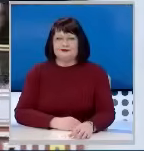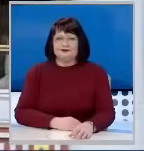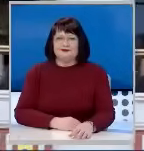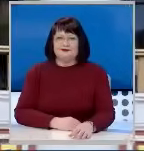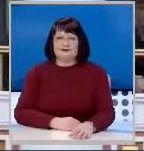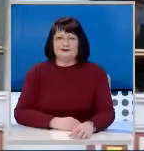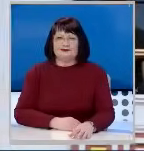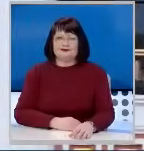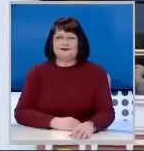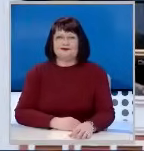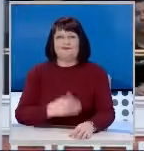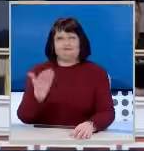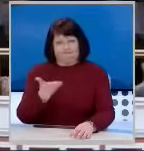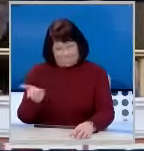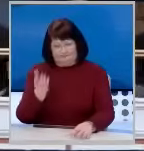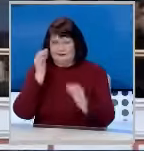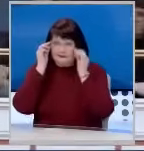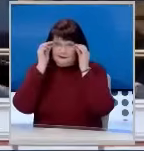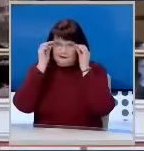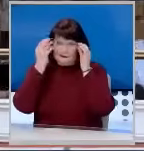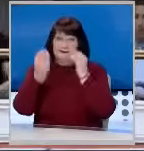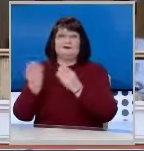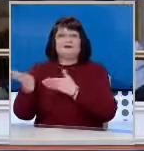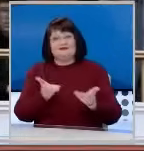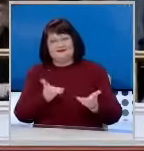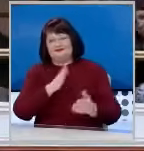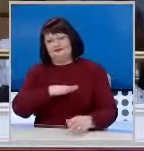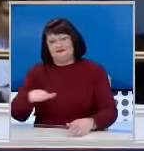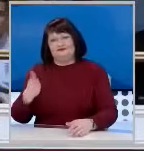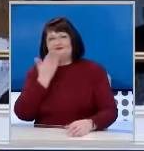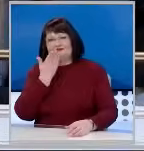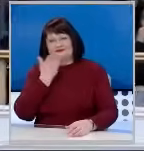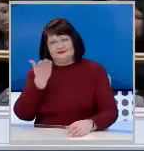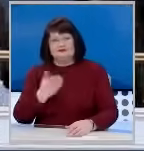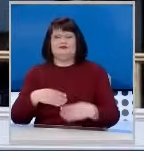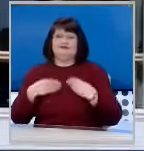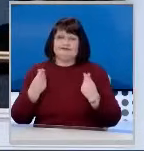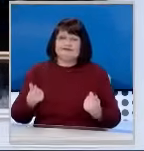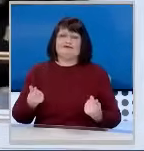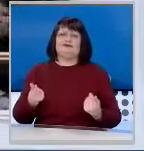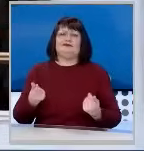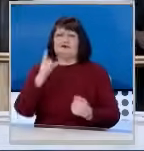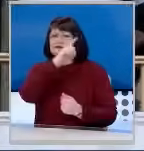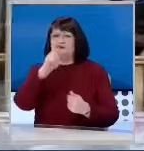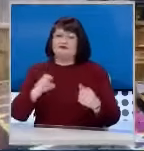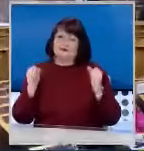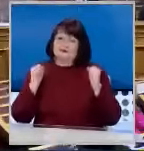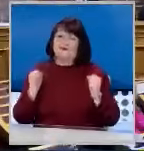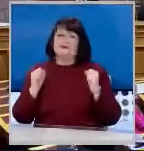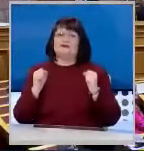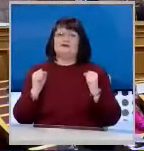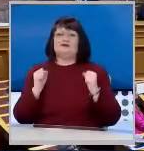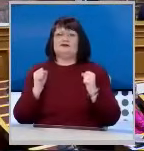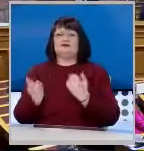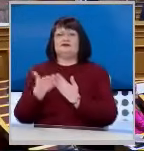παιδιά συνεχίστε κυρία π καλωσορίζουμε τα παιδιά και εύχομαι να ζήσετε και να σας